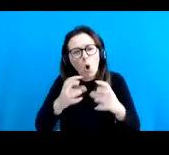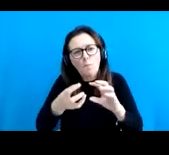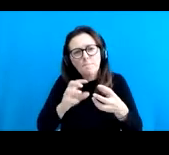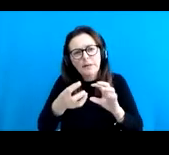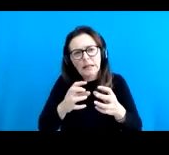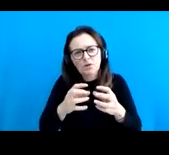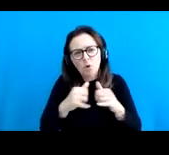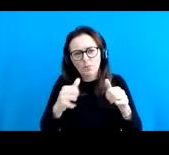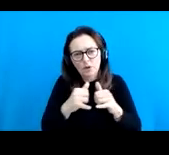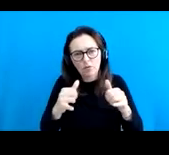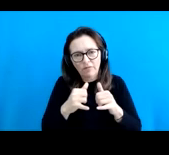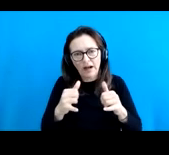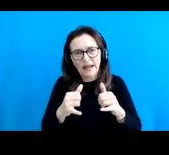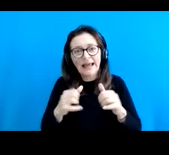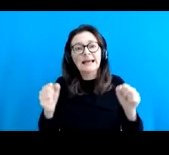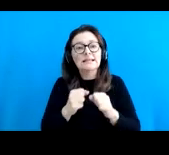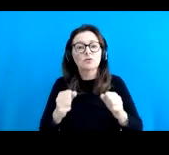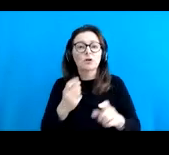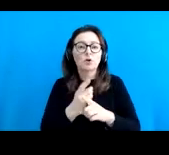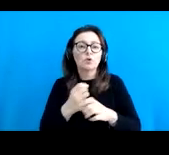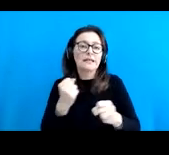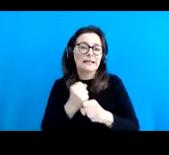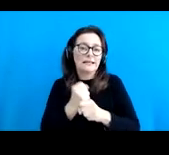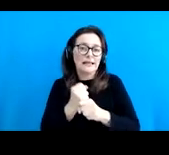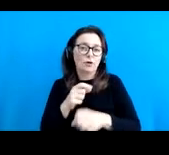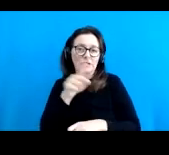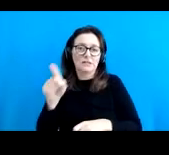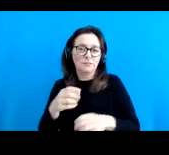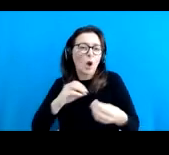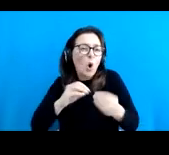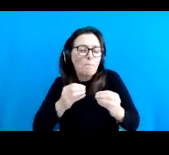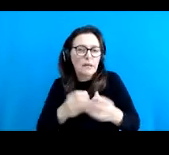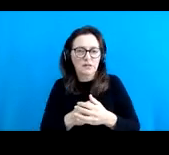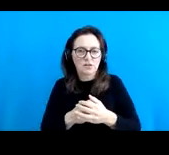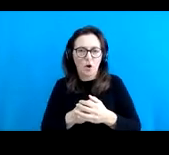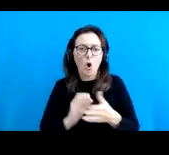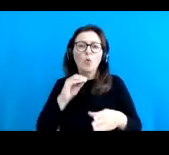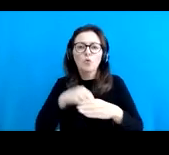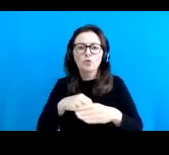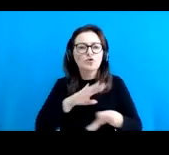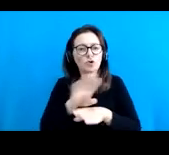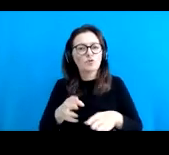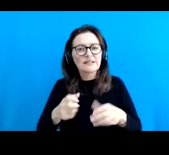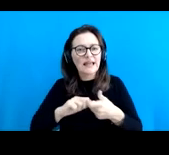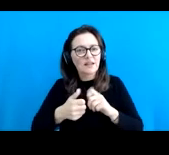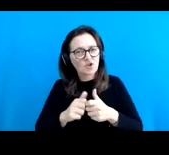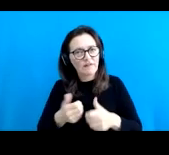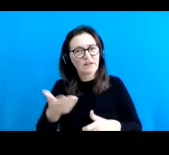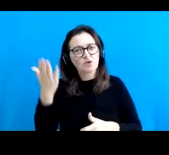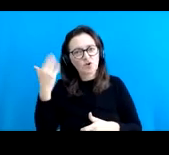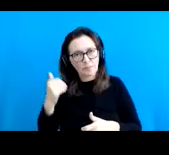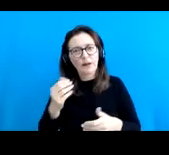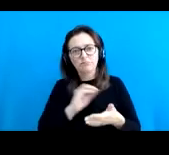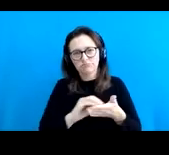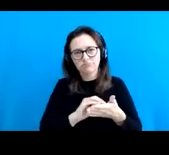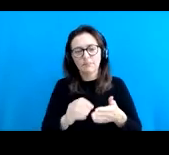in učenje teh oseb zelo kompleksni. Vključujejo namreč vse težave in motnje, ki so bili že omenjeni v prejšnjih prispevkih.